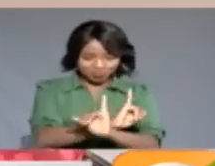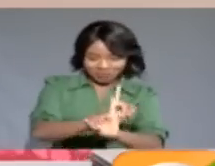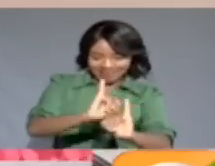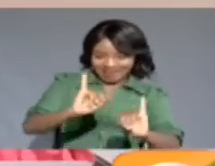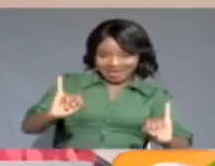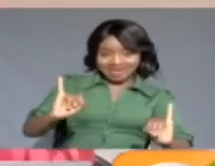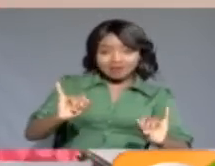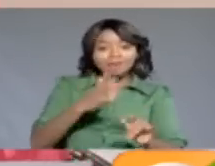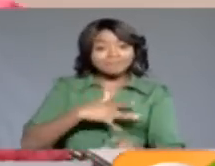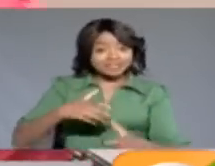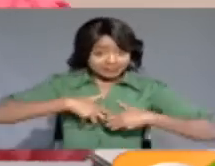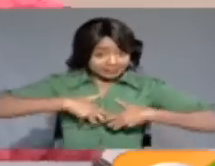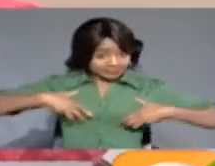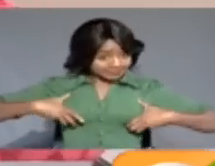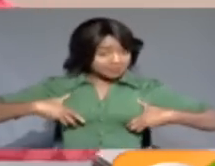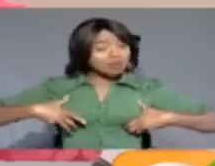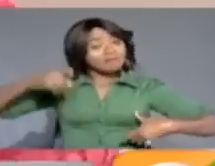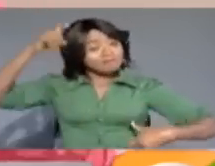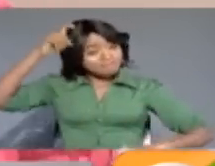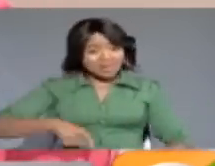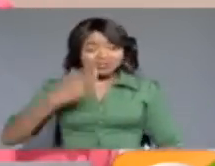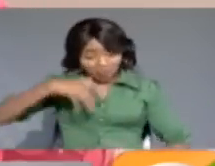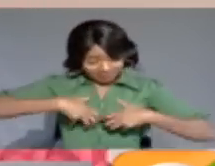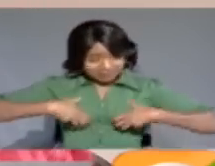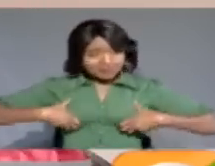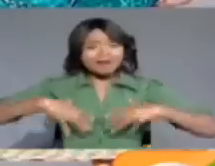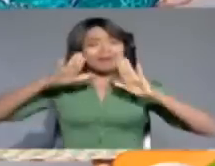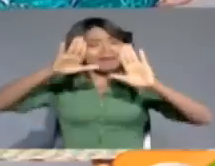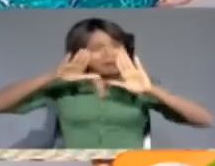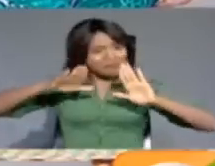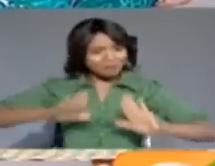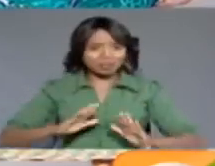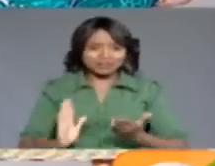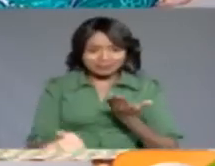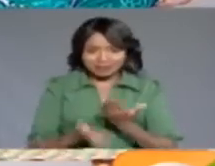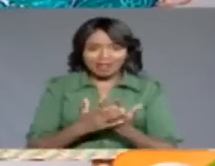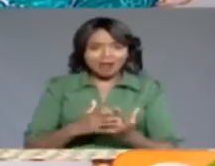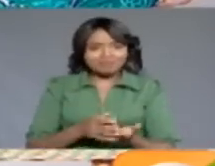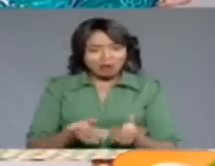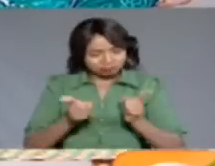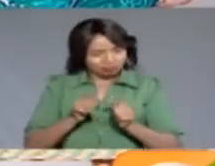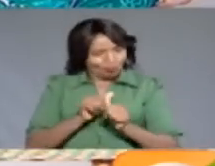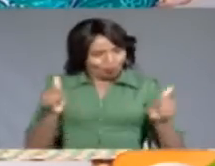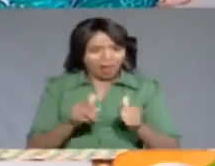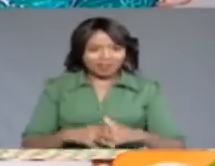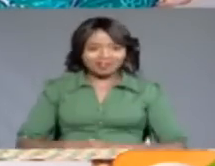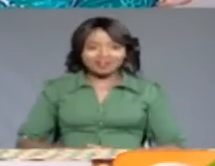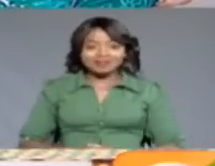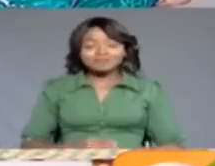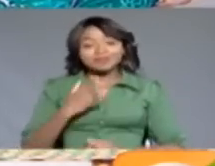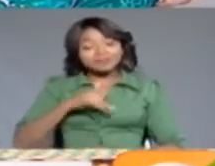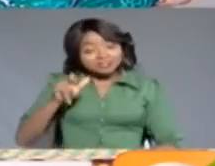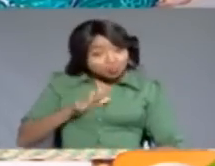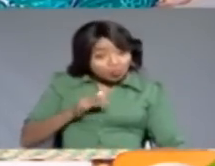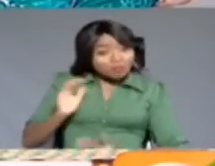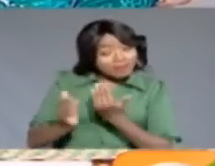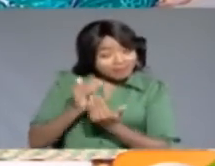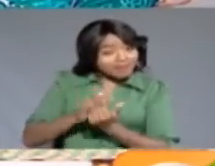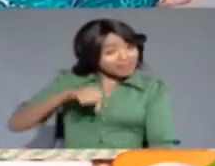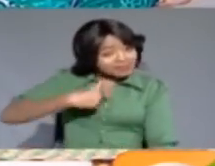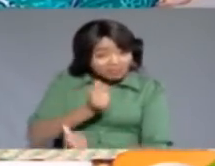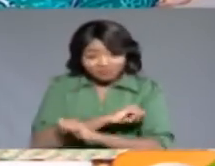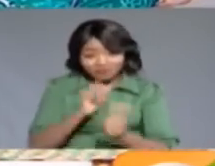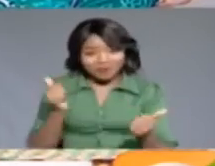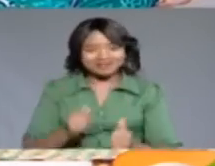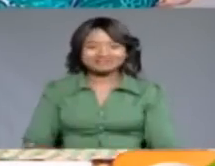usisahau kuvaa sidiria, maana sidiria ndio inachongea kabisa mwanamke kuonekana vibaya. Jisafishe baba, kwa usafi wako raha zote utazipata.